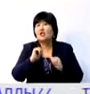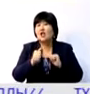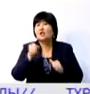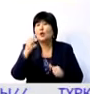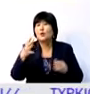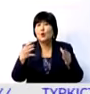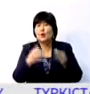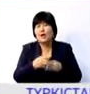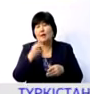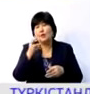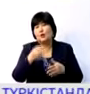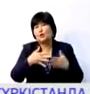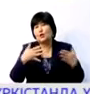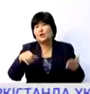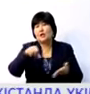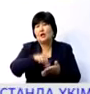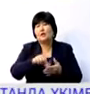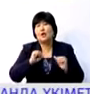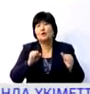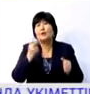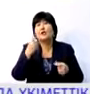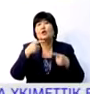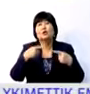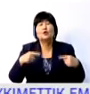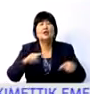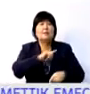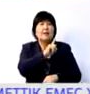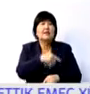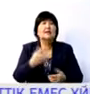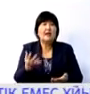14 команда 300-ден аса қатысушы спорттың екі түрінен мықтыны анықтады.